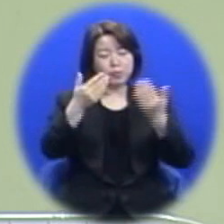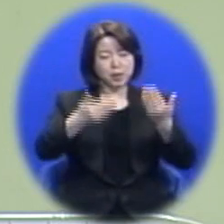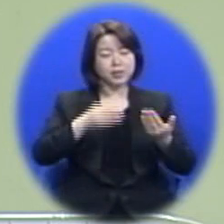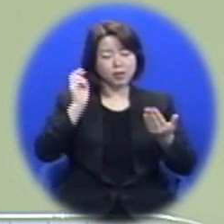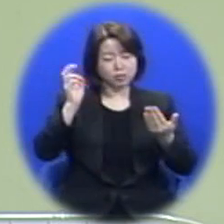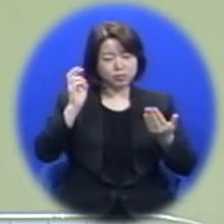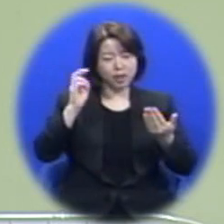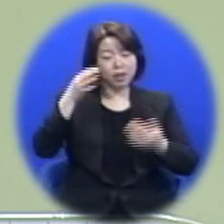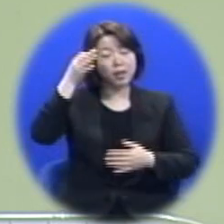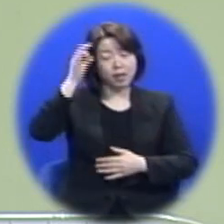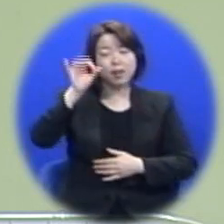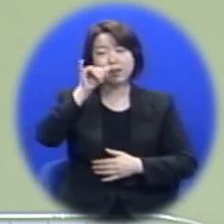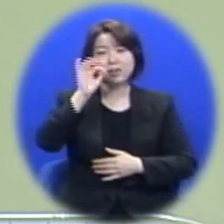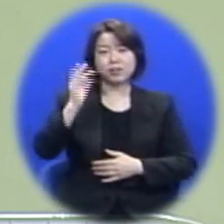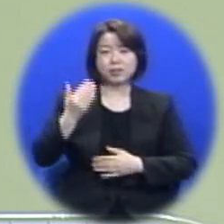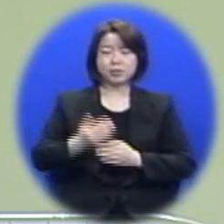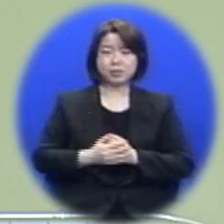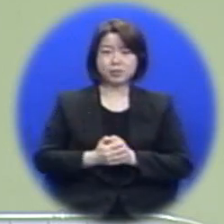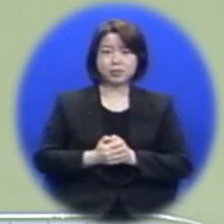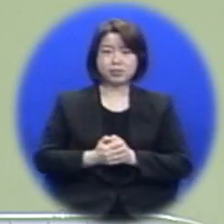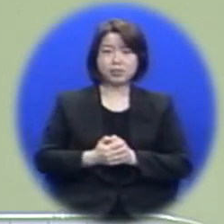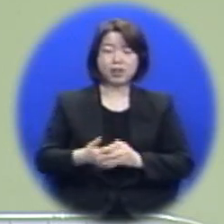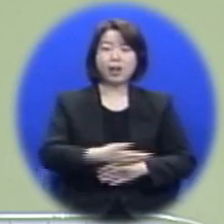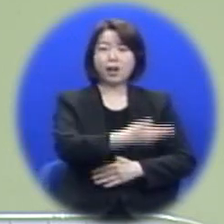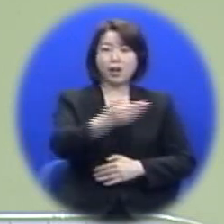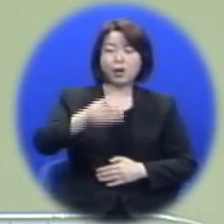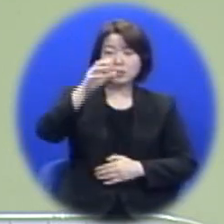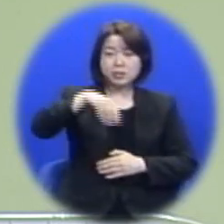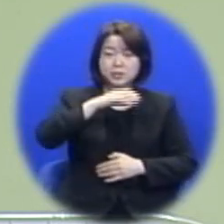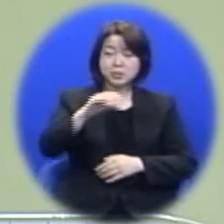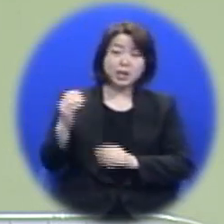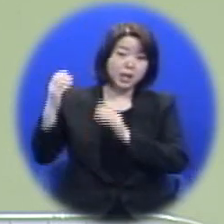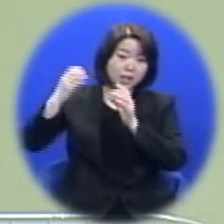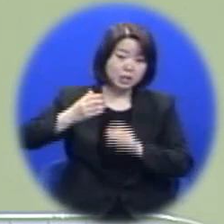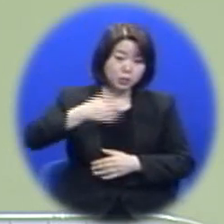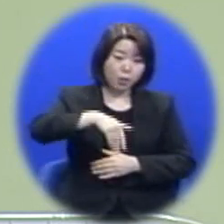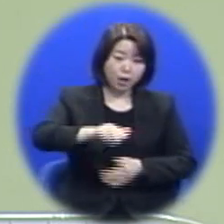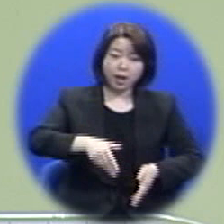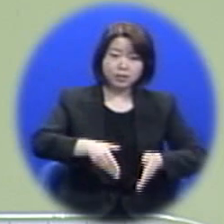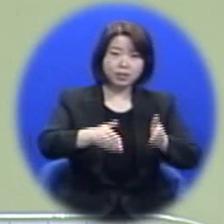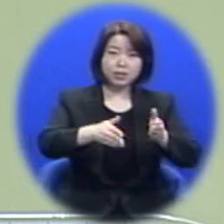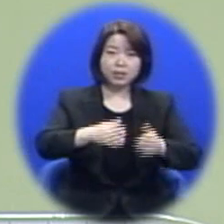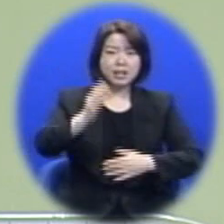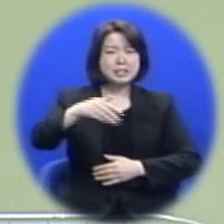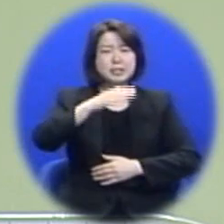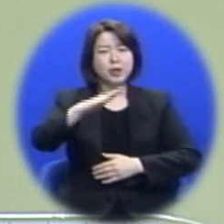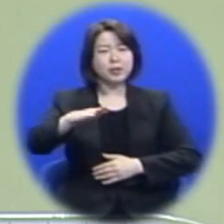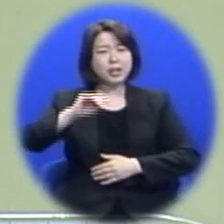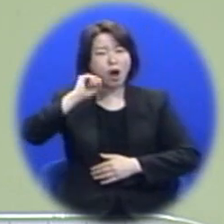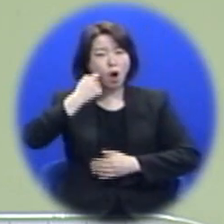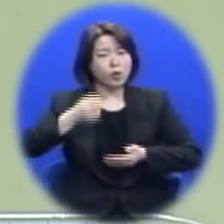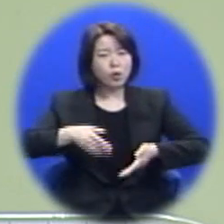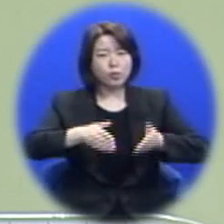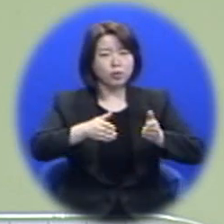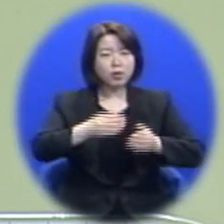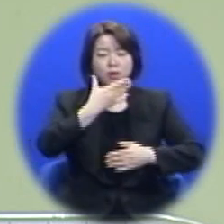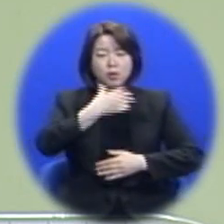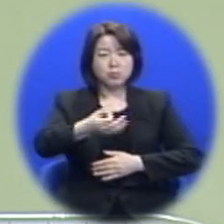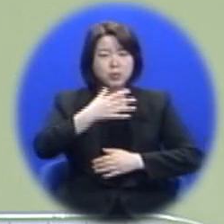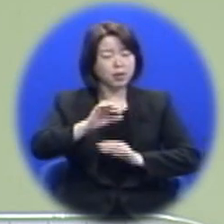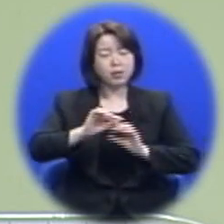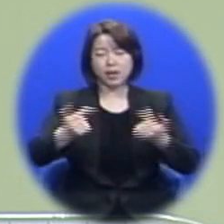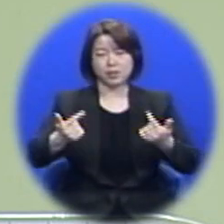듭니다 여러분 십자가 지고 가는길 절대로 어려운 길 불행한 거 아닙니다 행복한